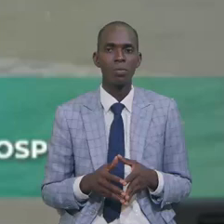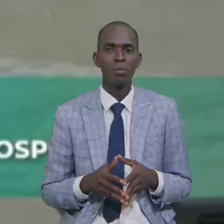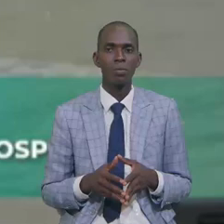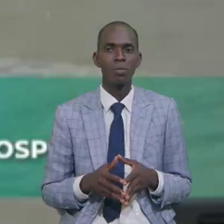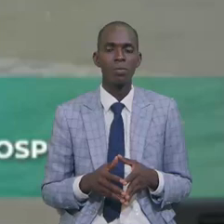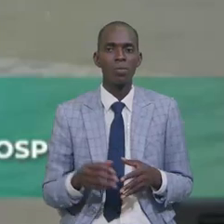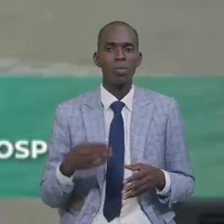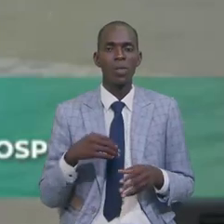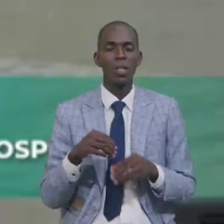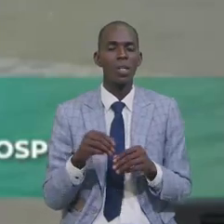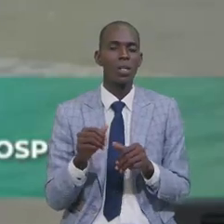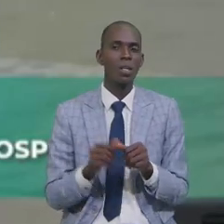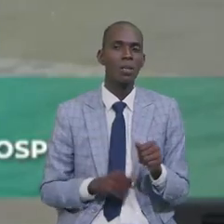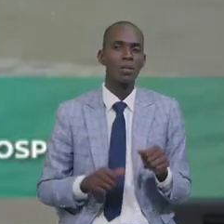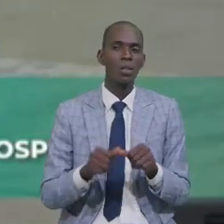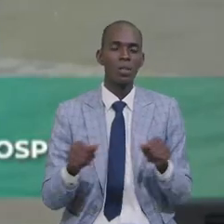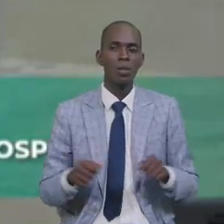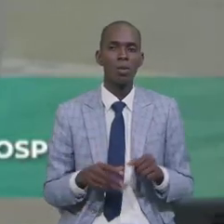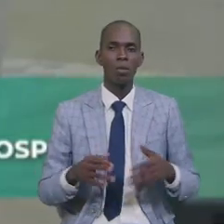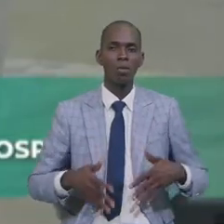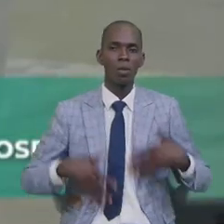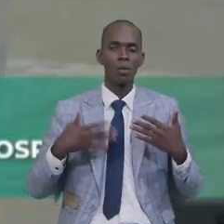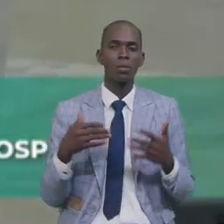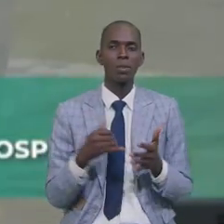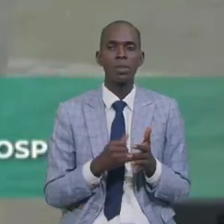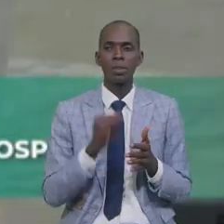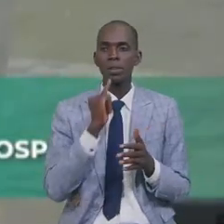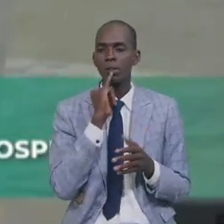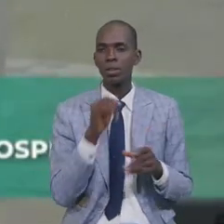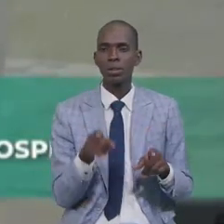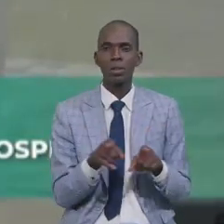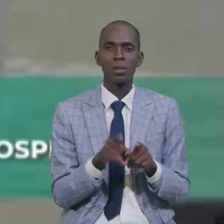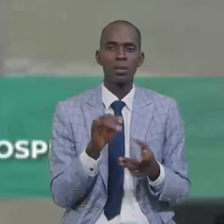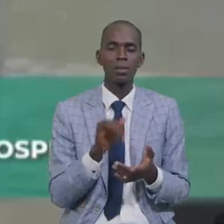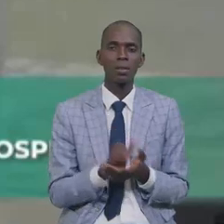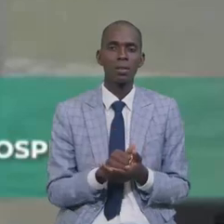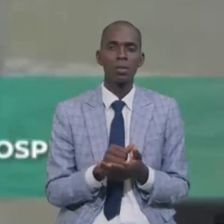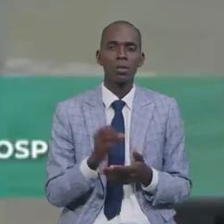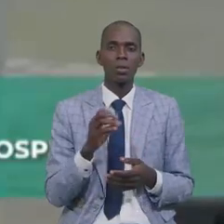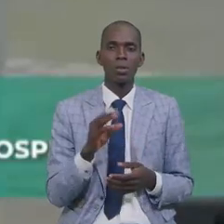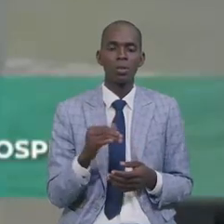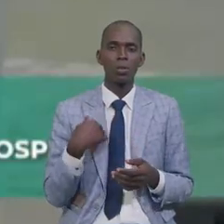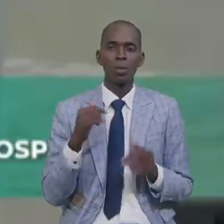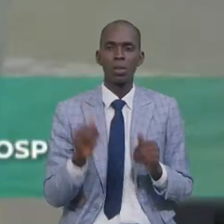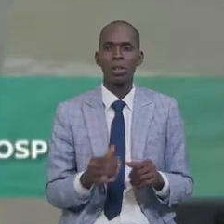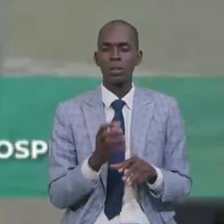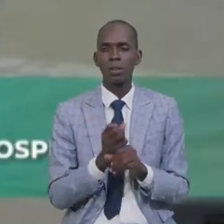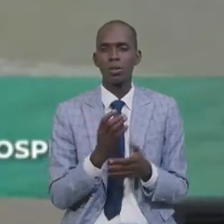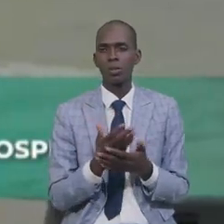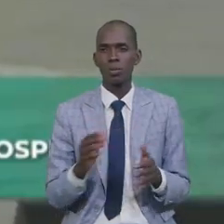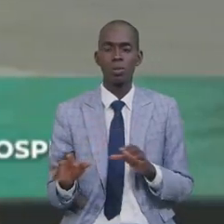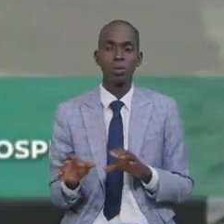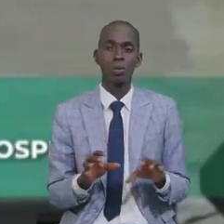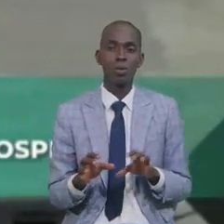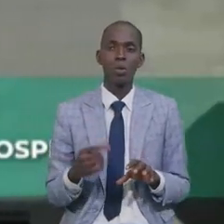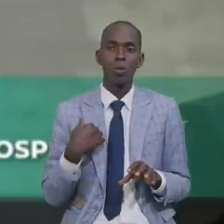maîtrise. Et dans tous les domaines de la vie, c'est comme ça, nous apprenons pour que nous puissions faire quelque chose.